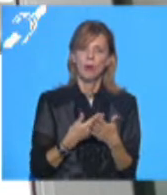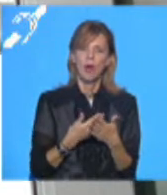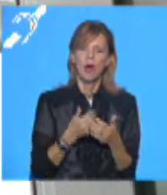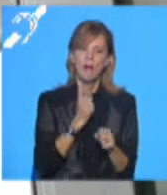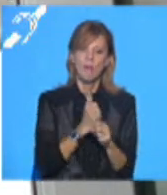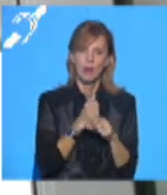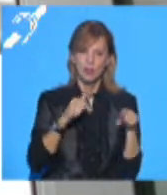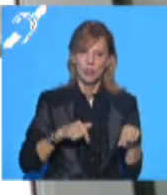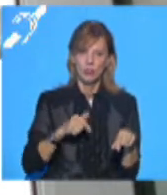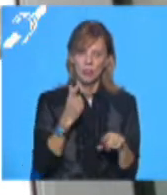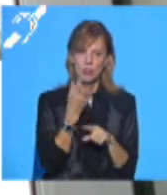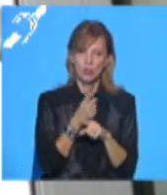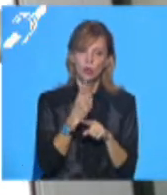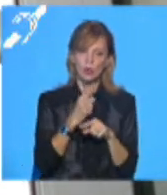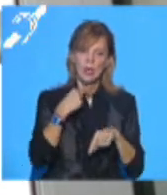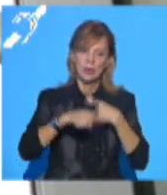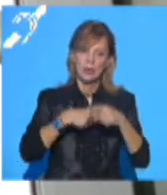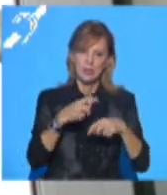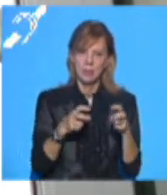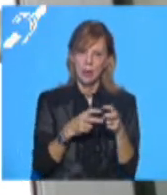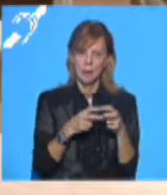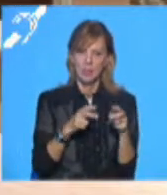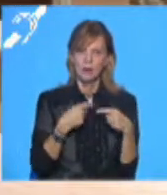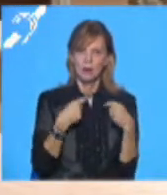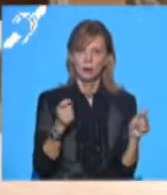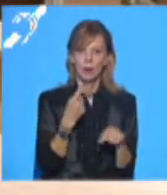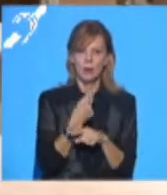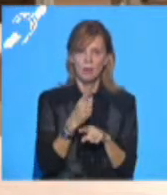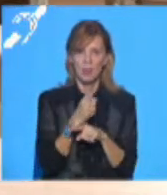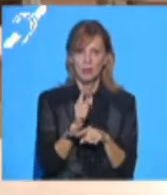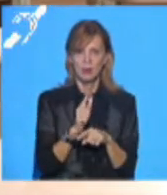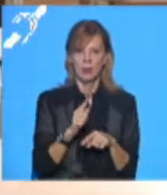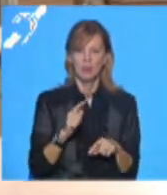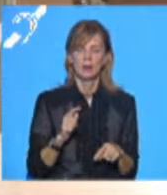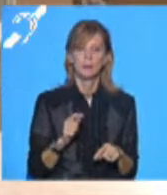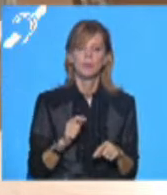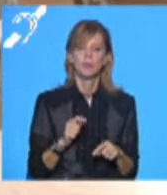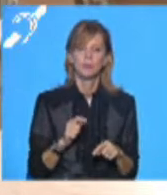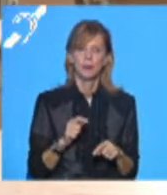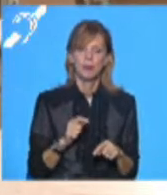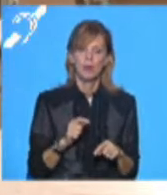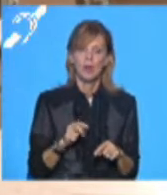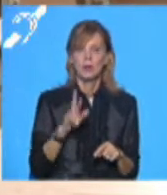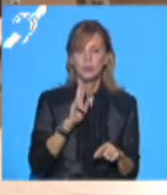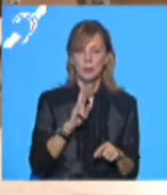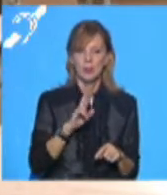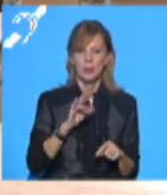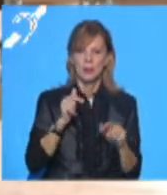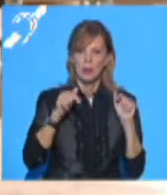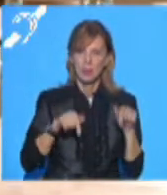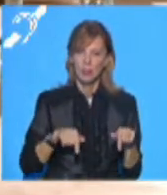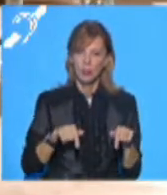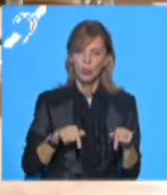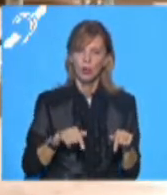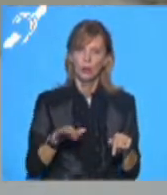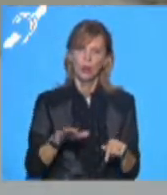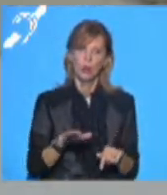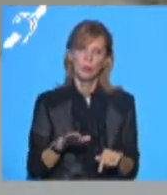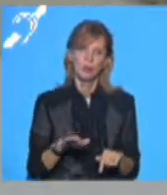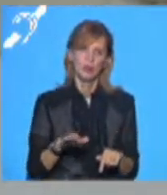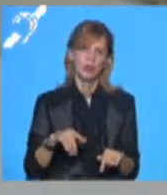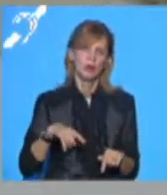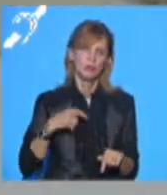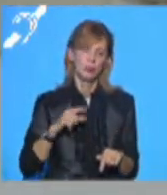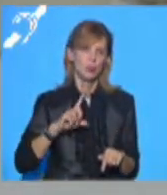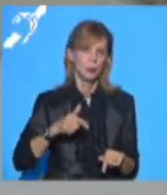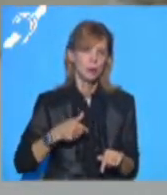lucrarea respectivă, toate materialele necesare și mâna de lucru. În speranța că acolo copiii vor